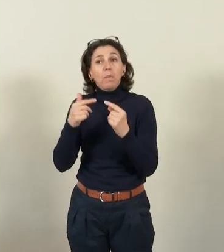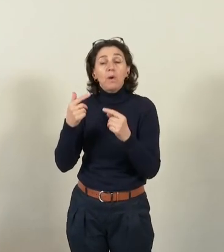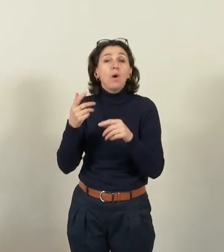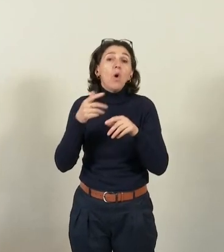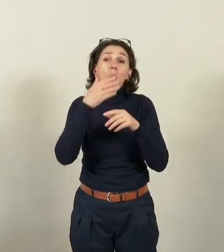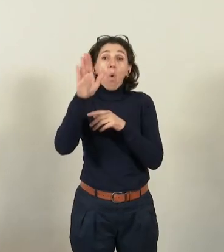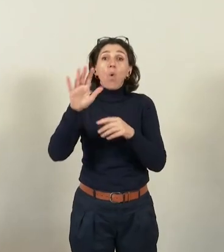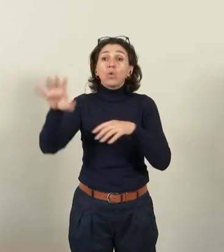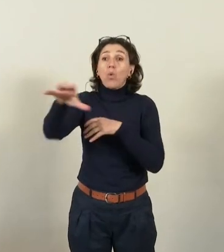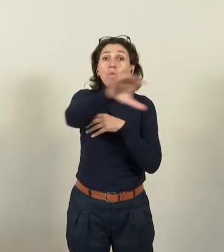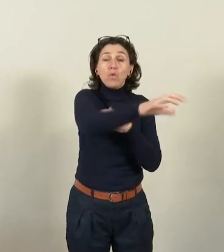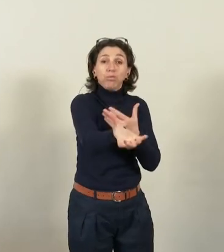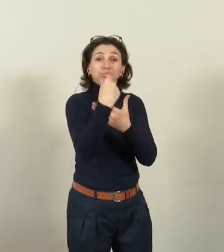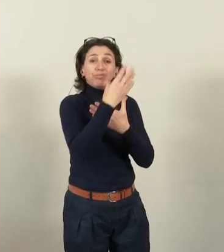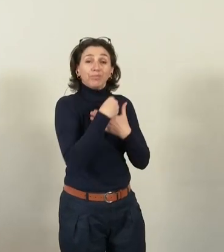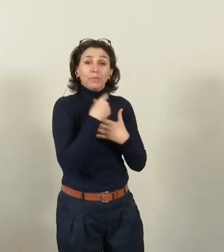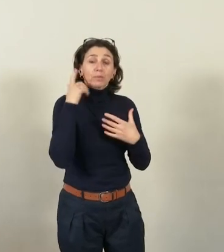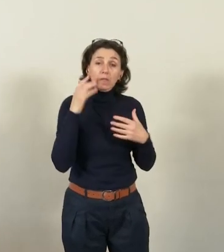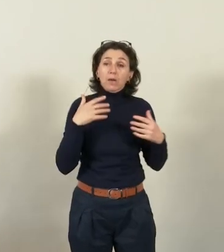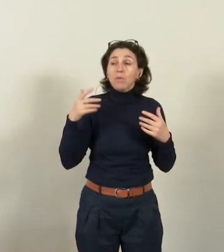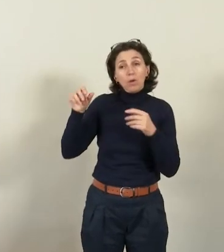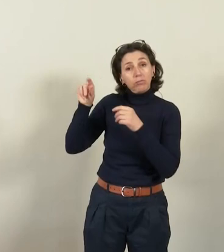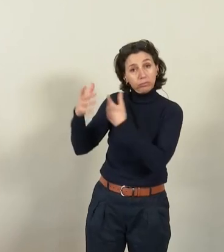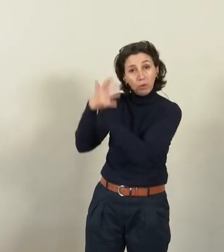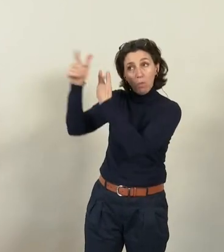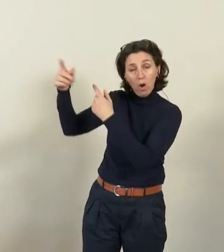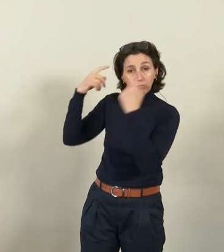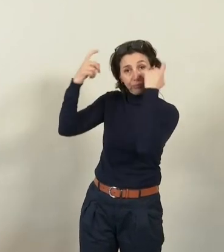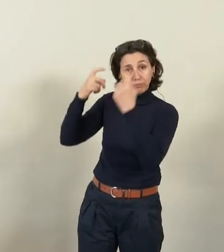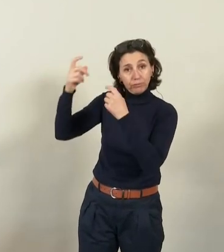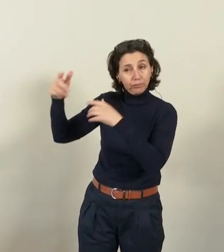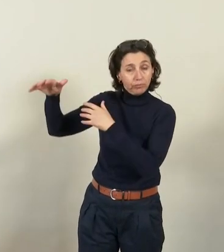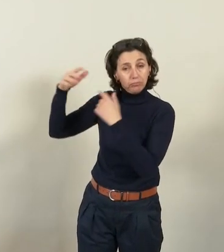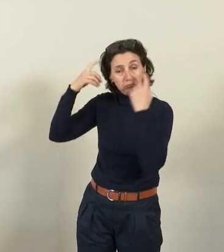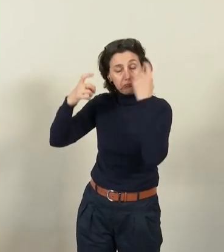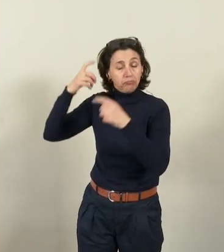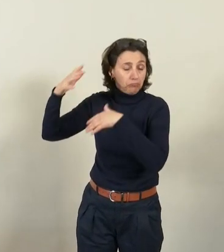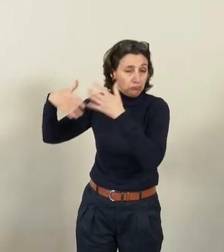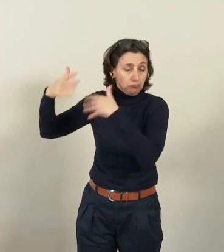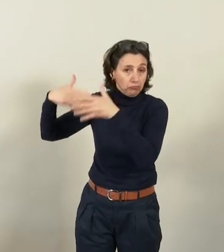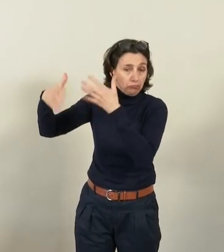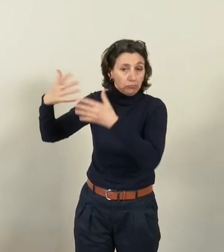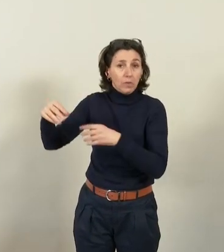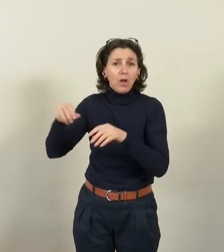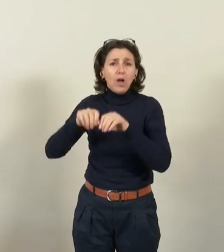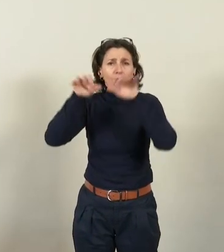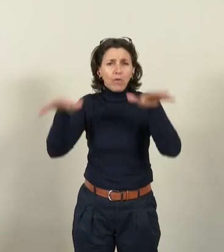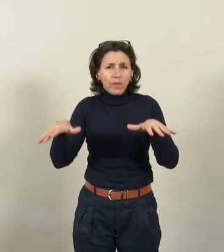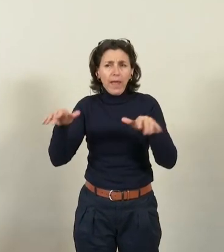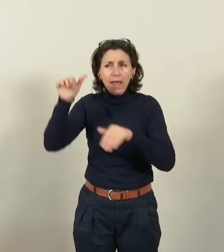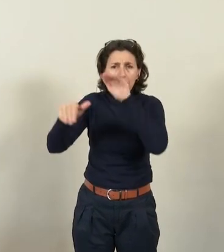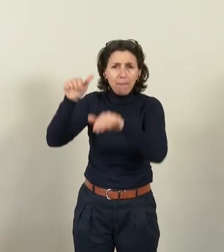pouvoir le mettre en œuvre donc on leur a laissé le temps de réfléchir au niveau de la métropole Fontaine avait été solcit